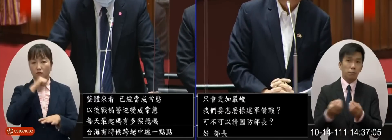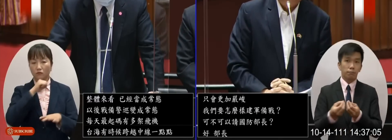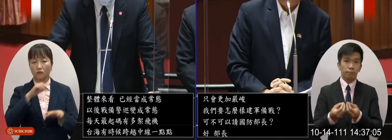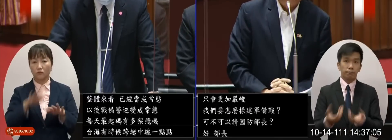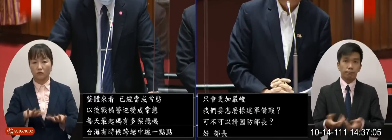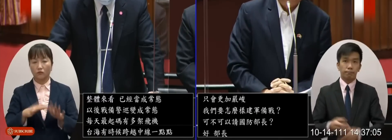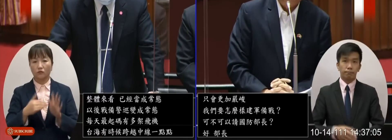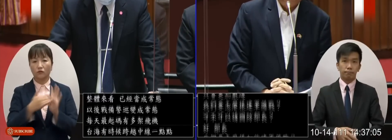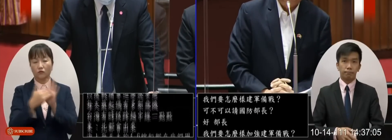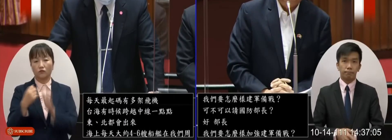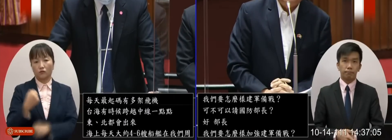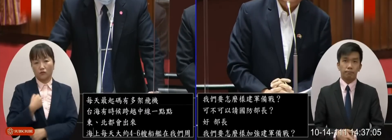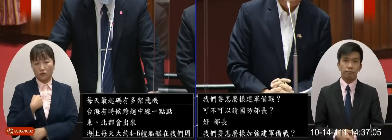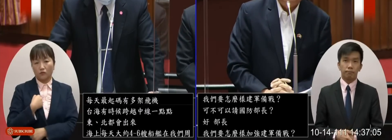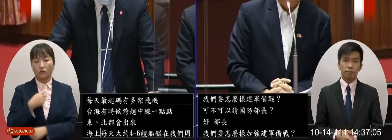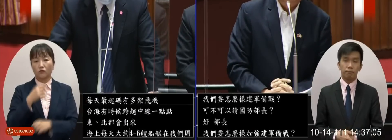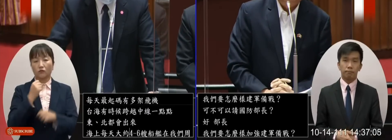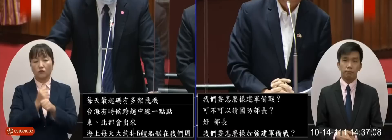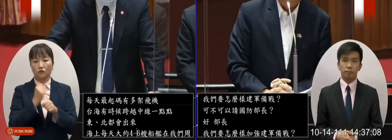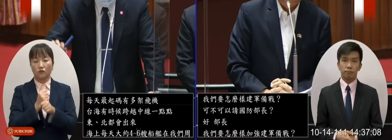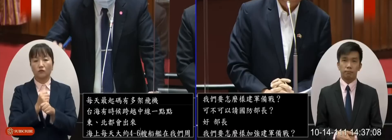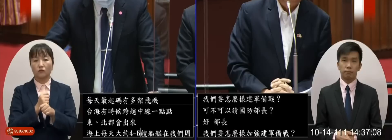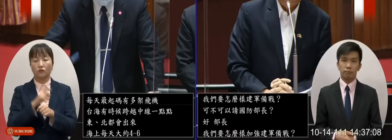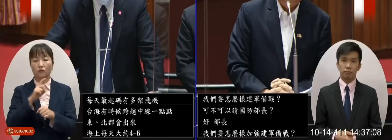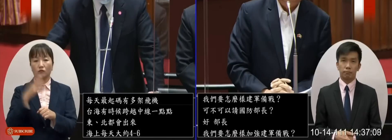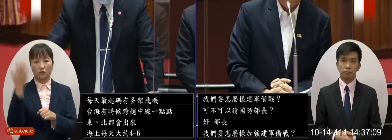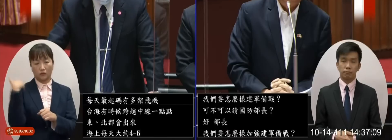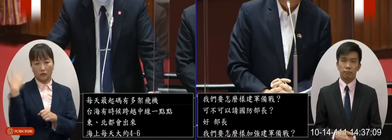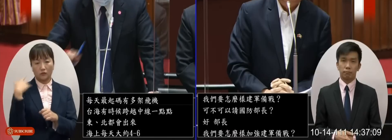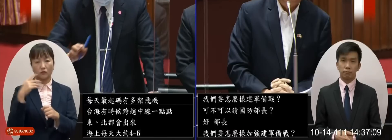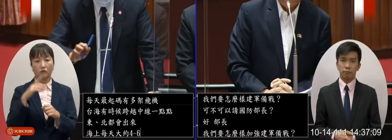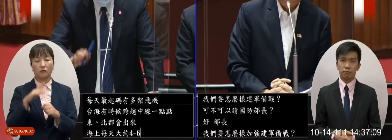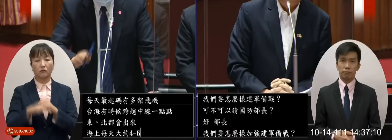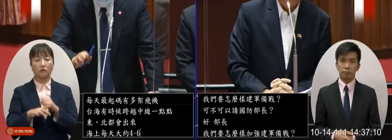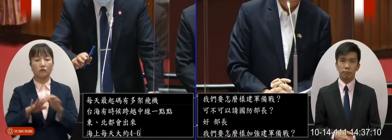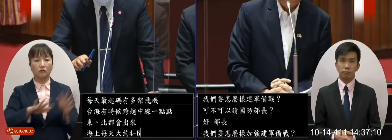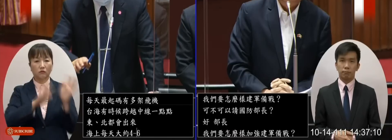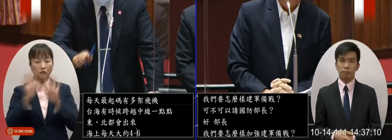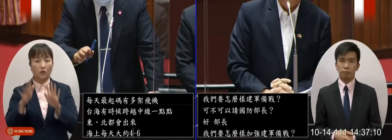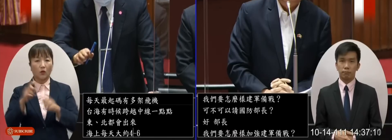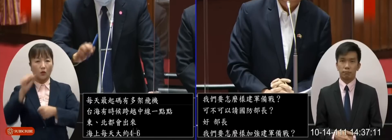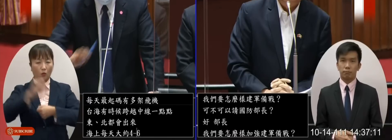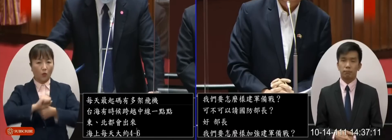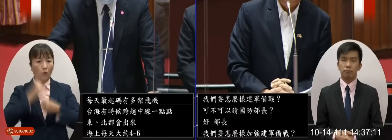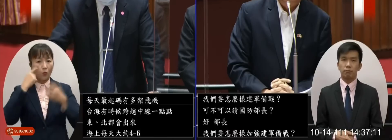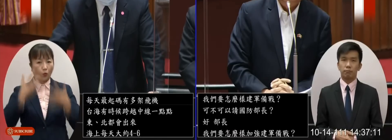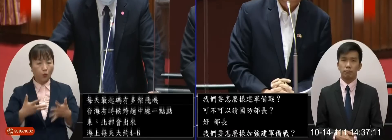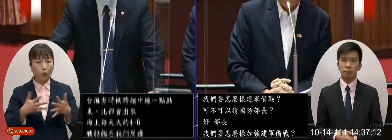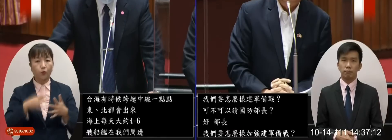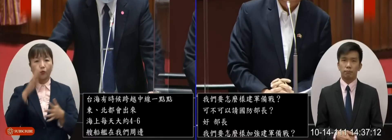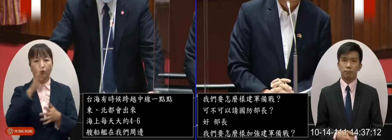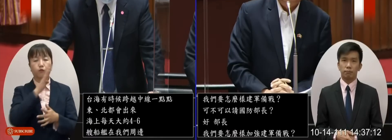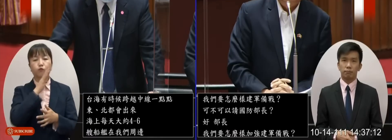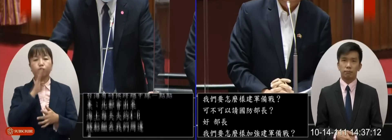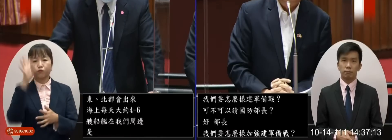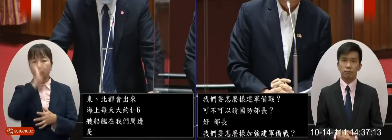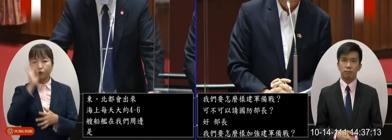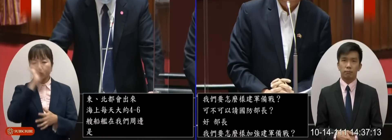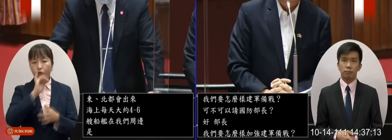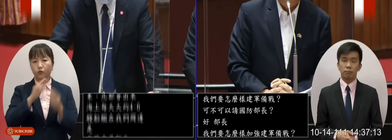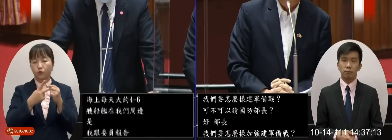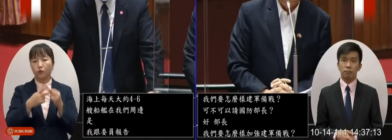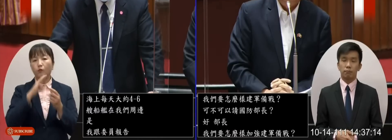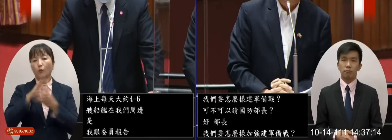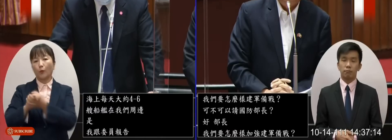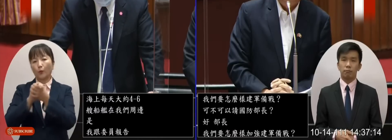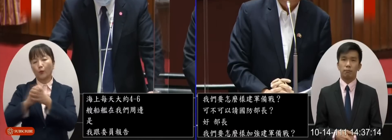建军备战这个持久的一个工作，到目前为止以往的根底，我们要加强的一个情报收整啊，不管跟友